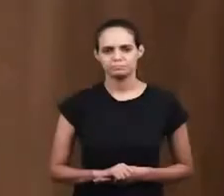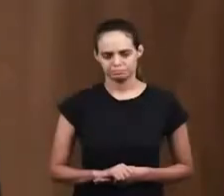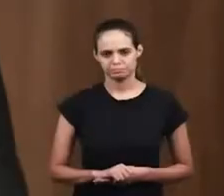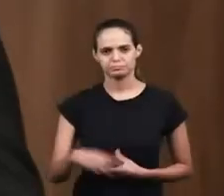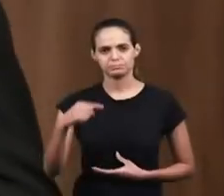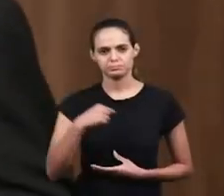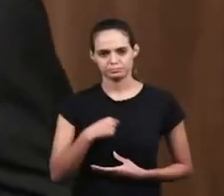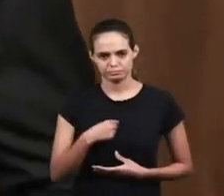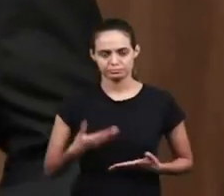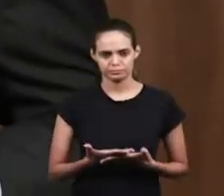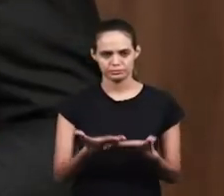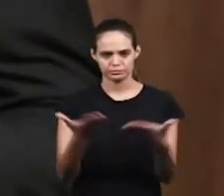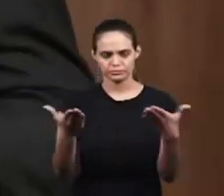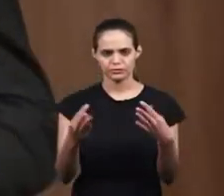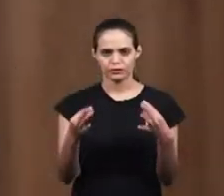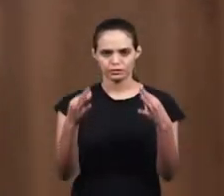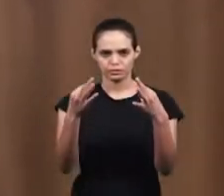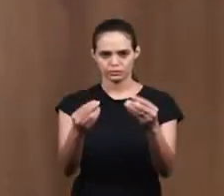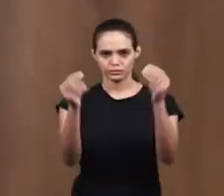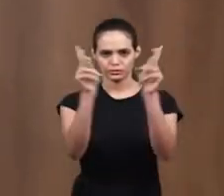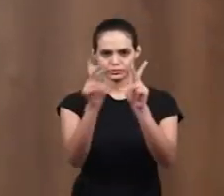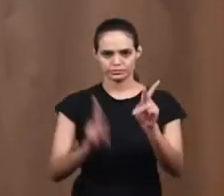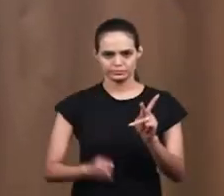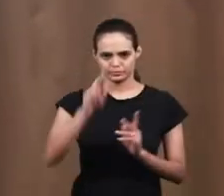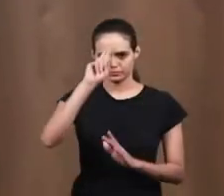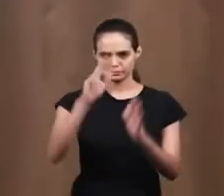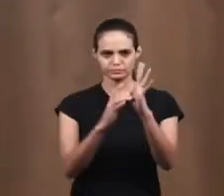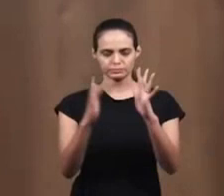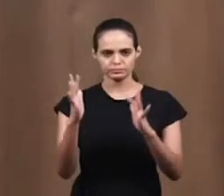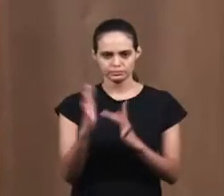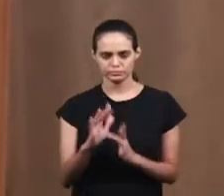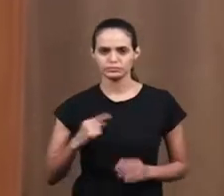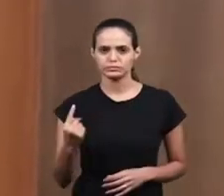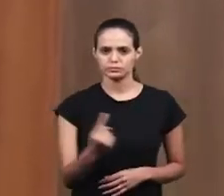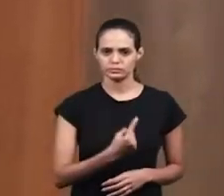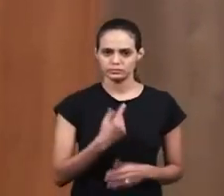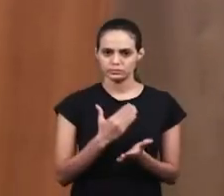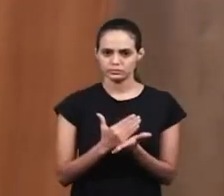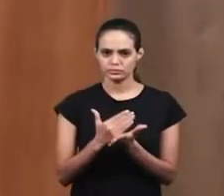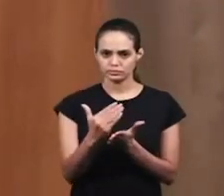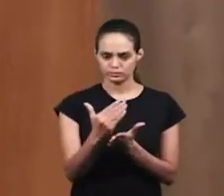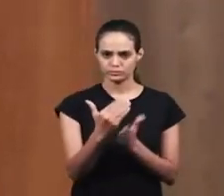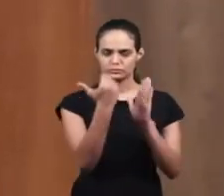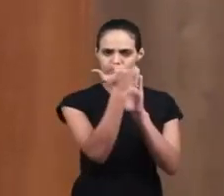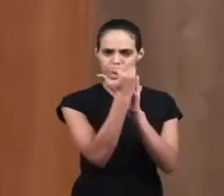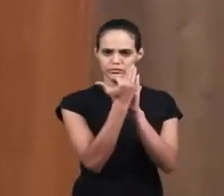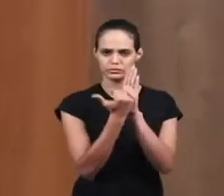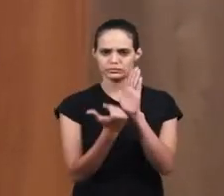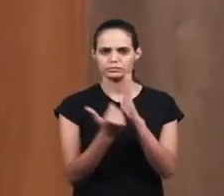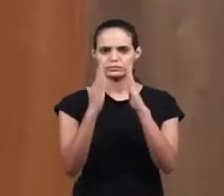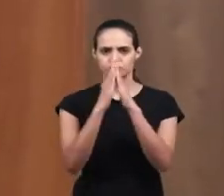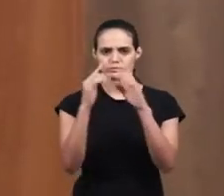Ich begrüße alle mit dem Frieden des Herrn Jesus. Wir beginnen jetzt die Sendung der christlichen